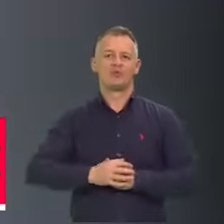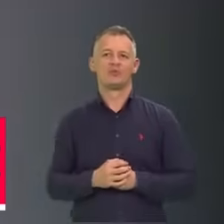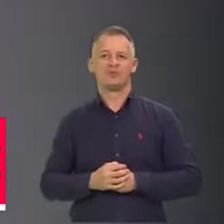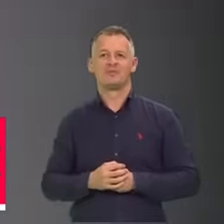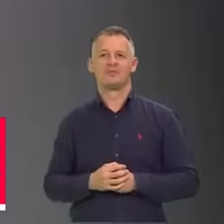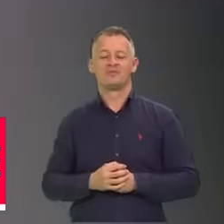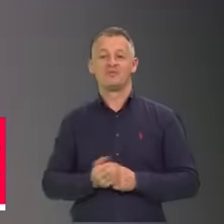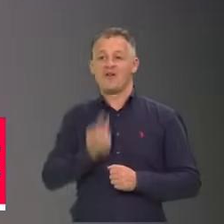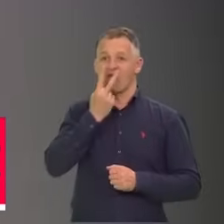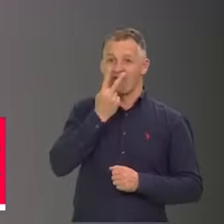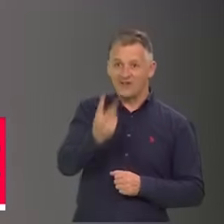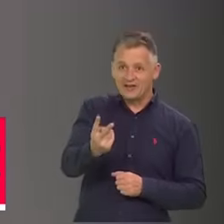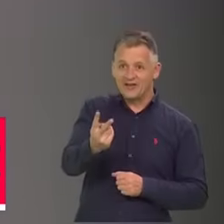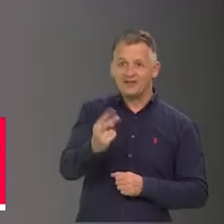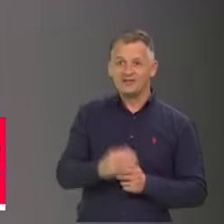vedeți